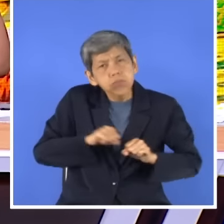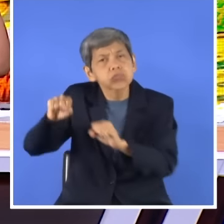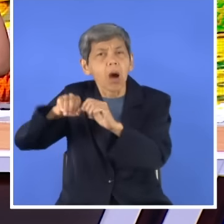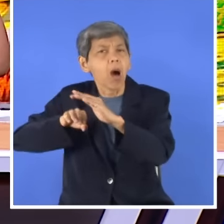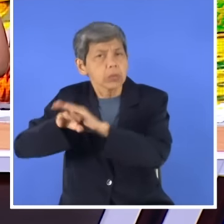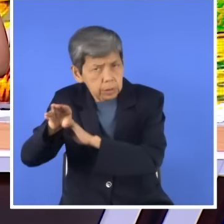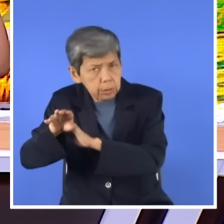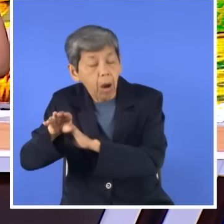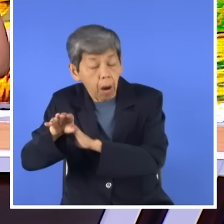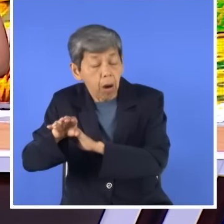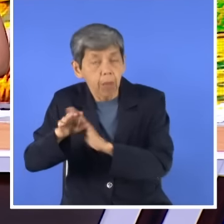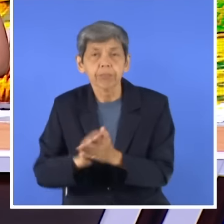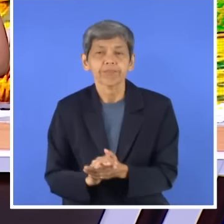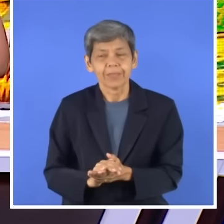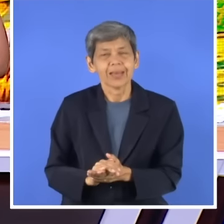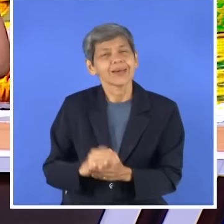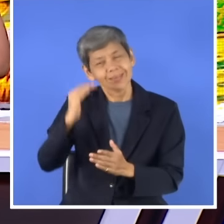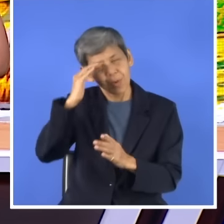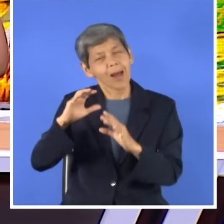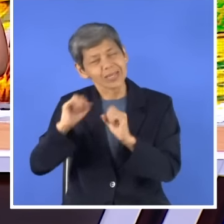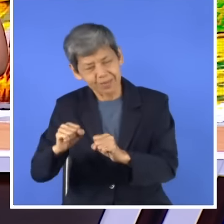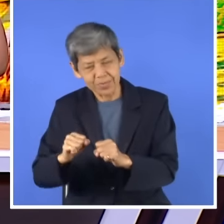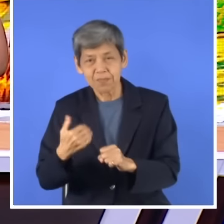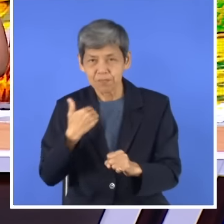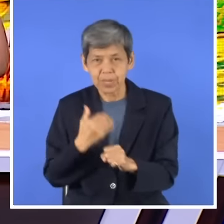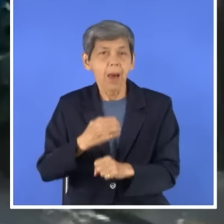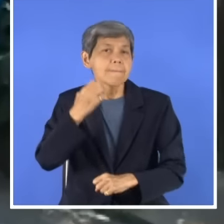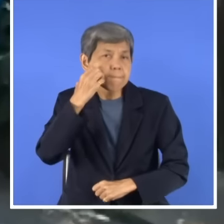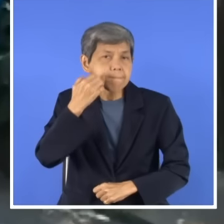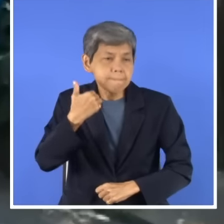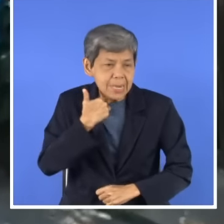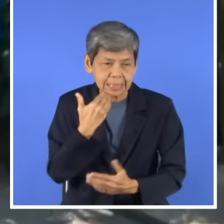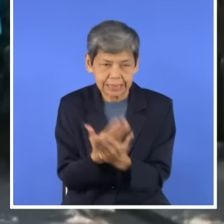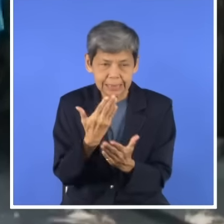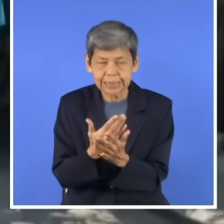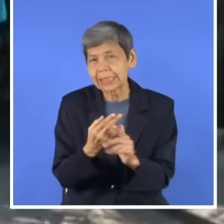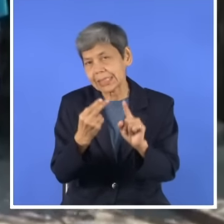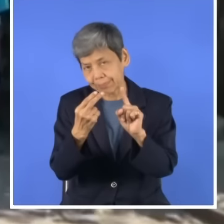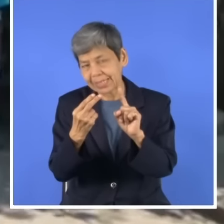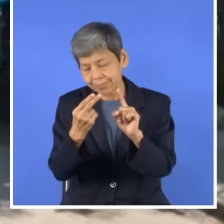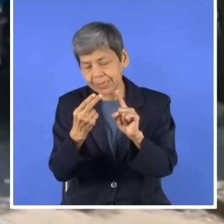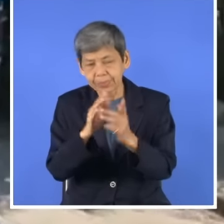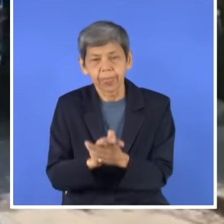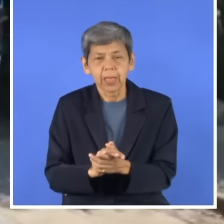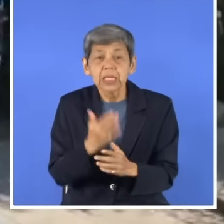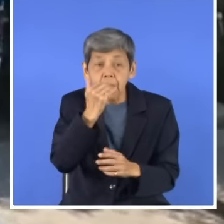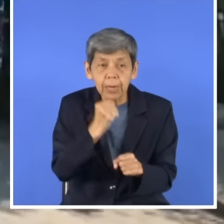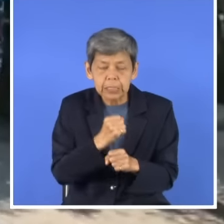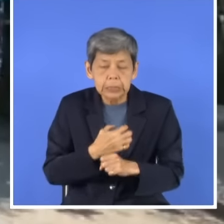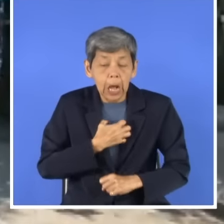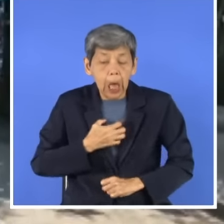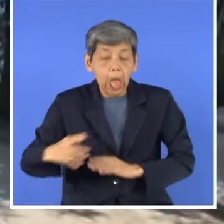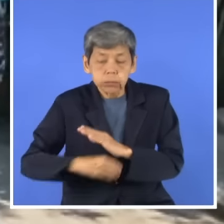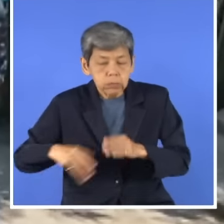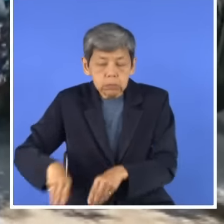ไปสุดท้ายถูกตามจับได้เพราะในกระเป๋าเนี่ยมีโทรศัพท์แล้วก็มีเงินเนี่ย10,000บอกว่าเนี่ยเป็นเพราะว่าความโลภก็เลยหยิบ